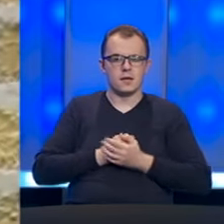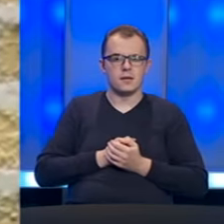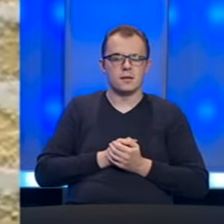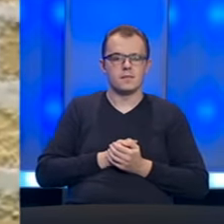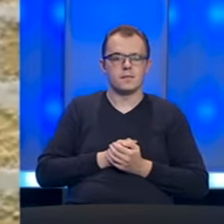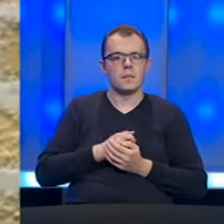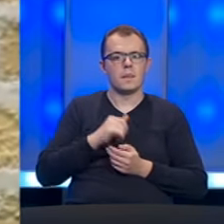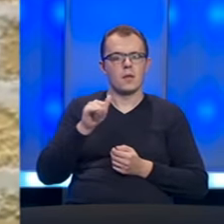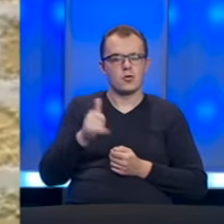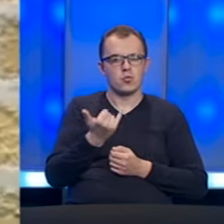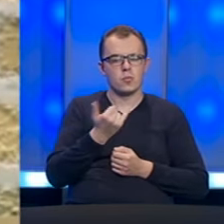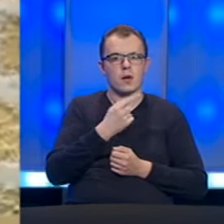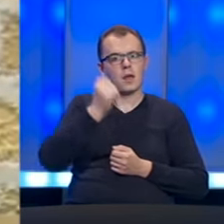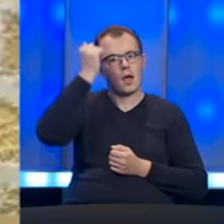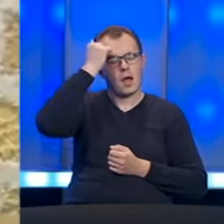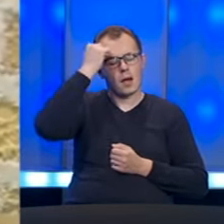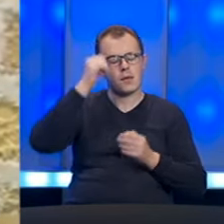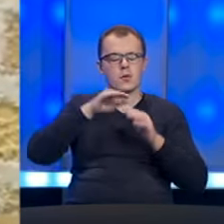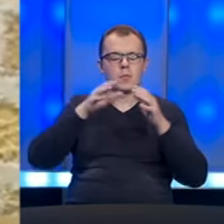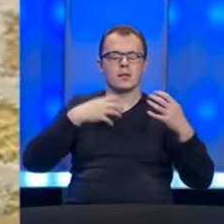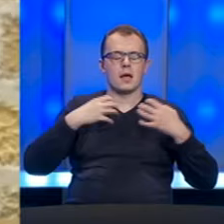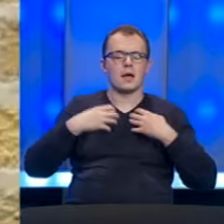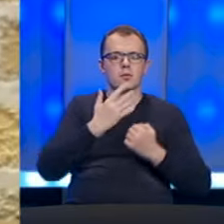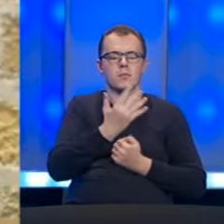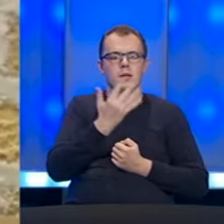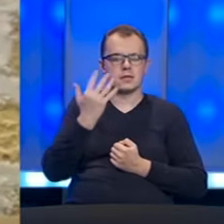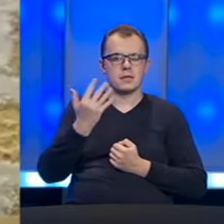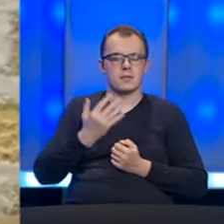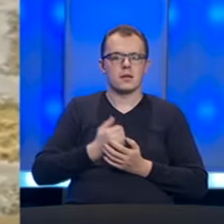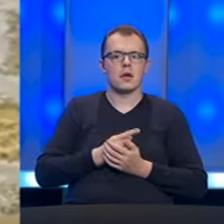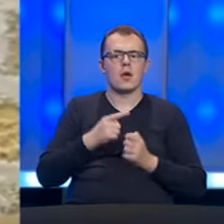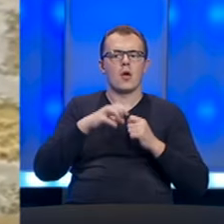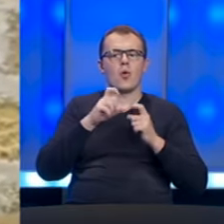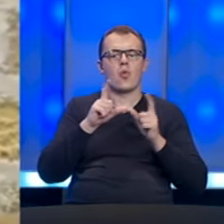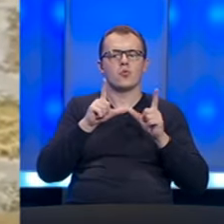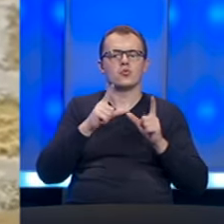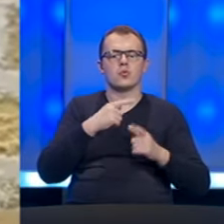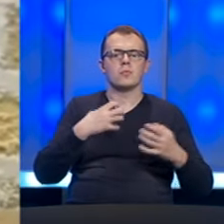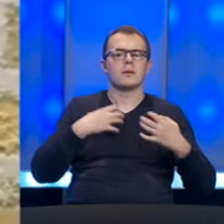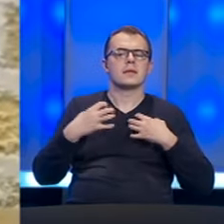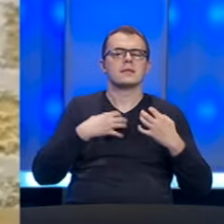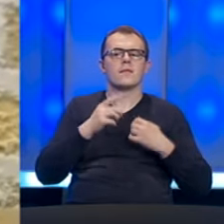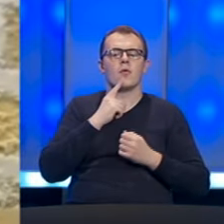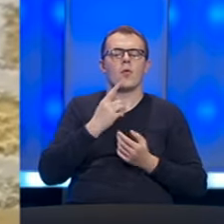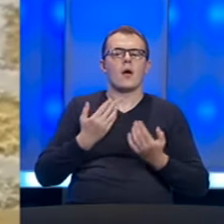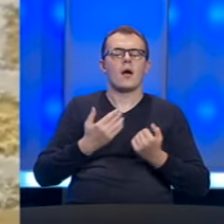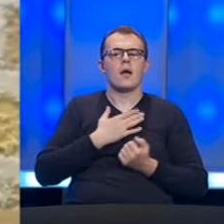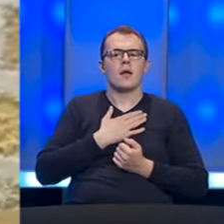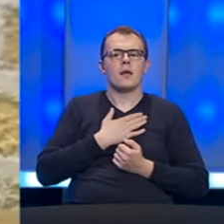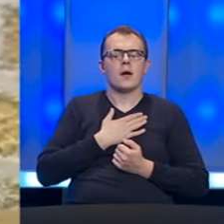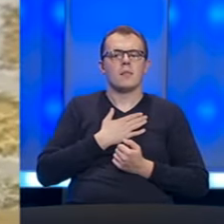YouTube kanalu Kamerni teatar 55 KOS-u, predstavu koja je nama u